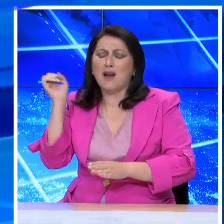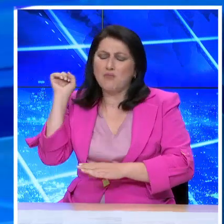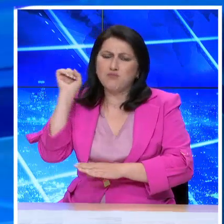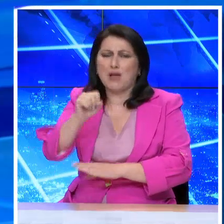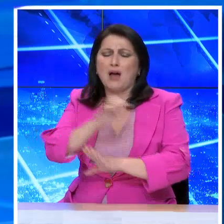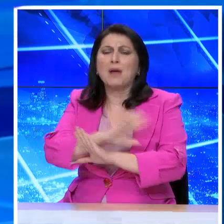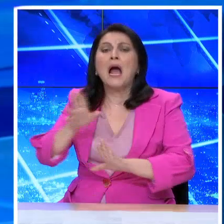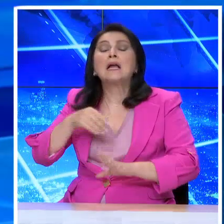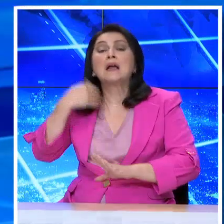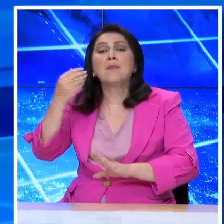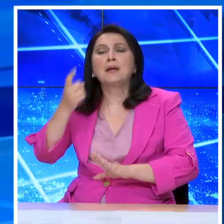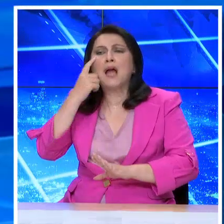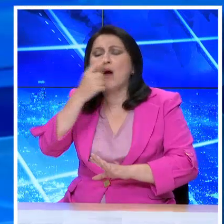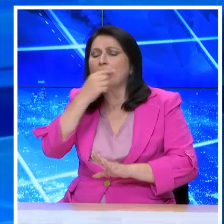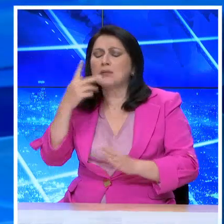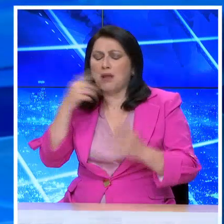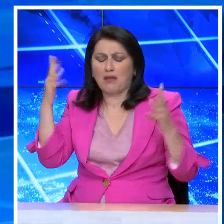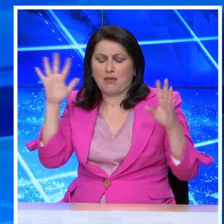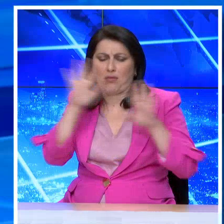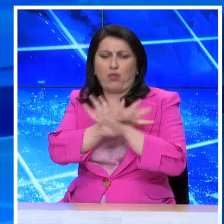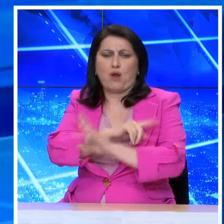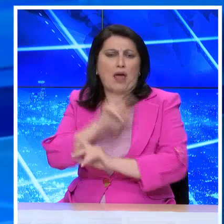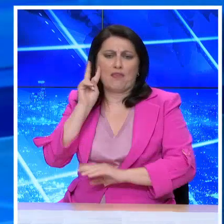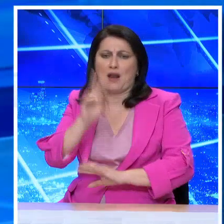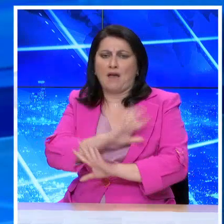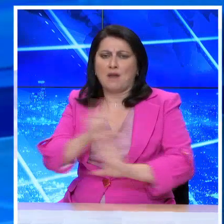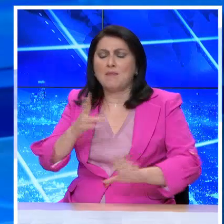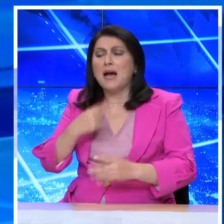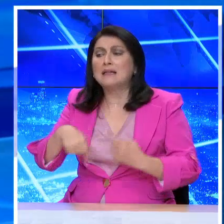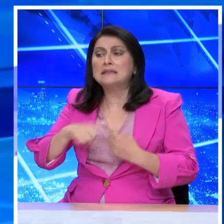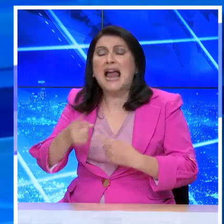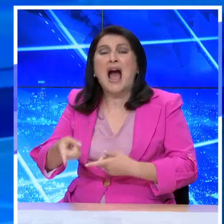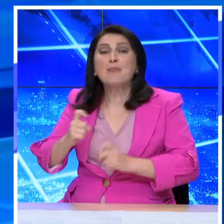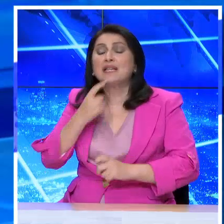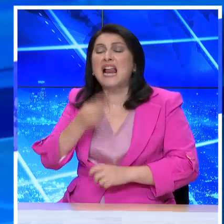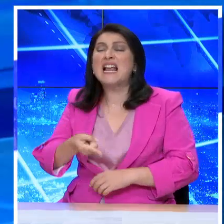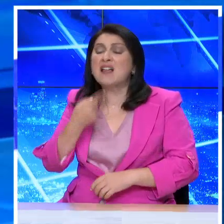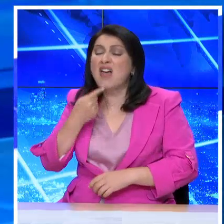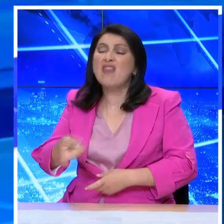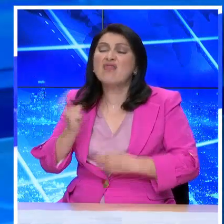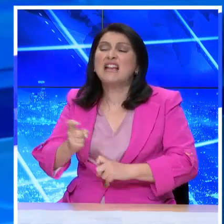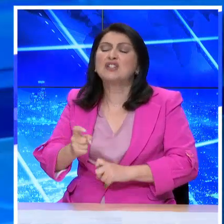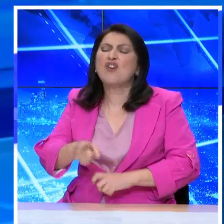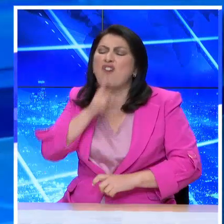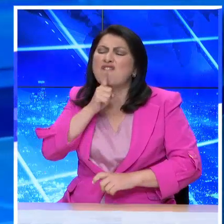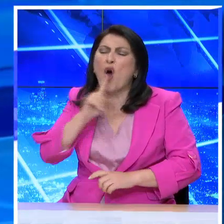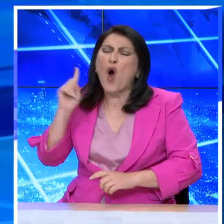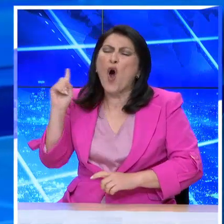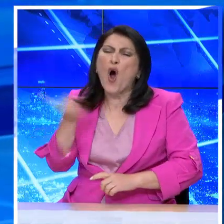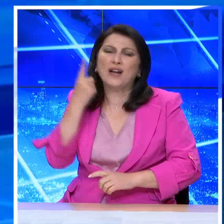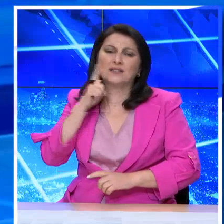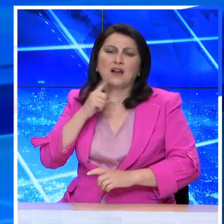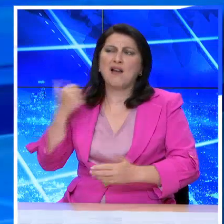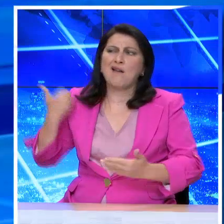για λίγο είχε θολή όραση. Την απείλησε μάλιστα ότι θα την σκοτώσει, λέγοντας, προσέξτε, πως θα καταλήξει εκεί που κατέληξαν όλα τα θύματα